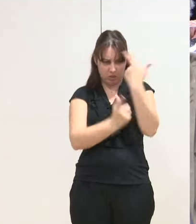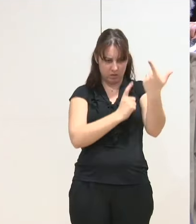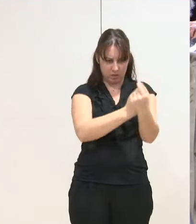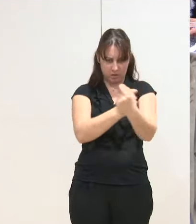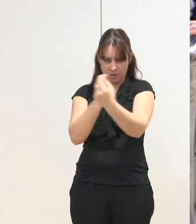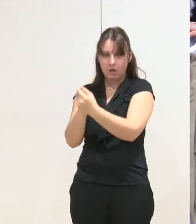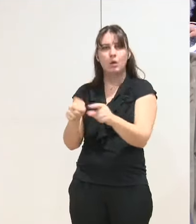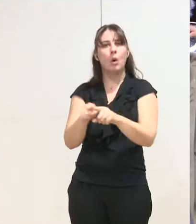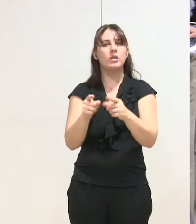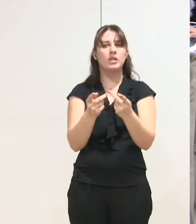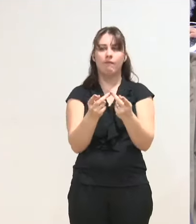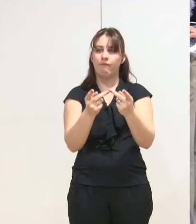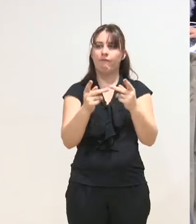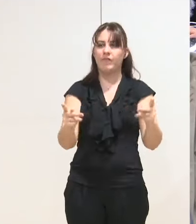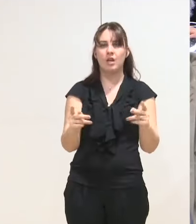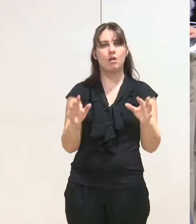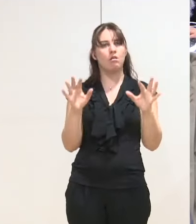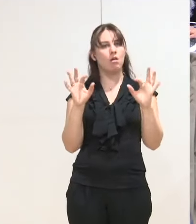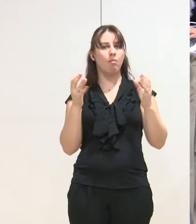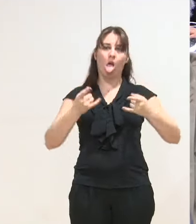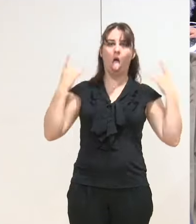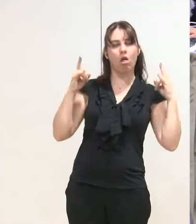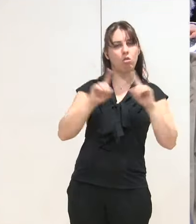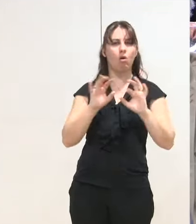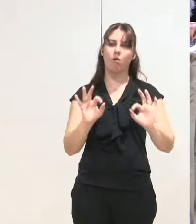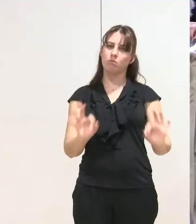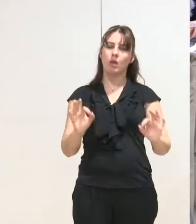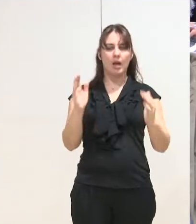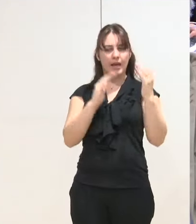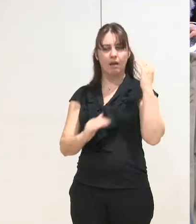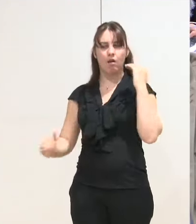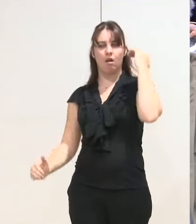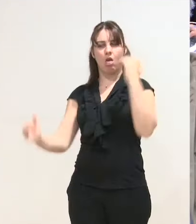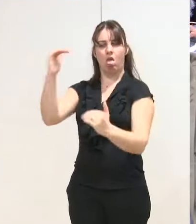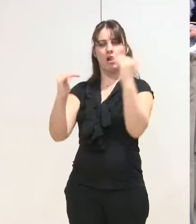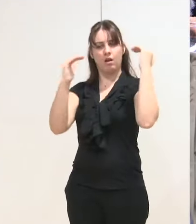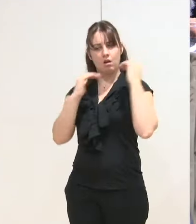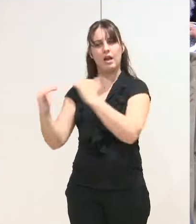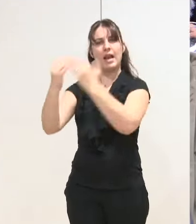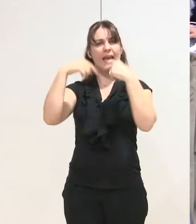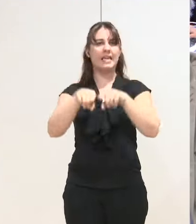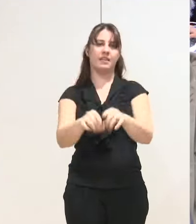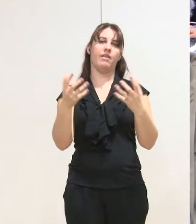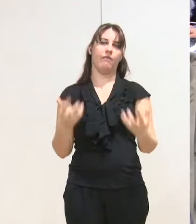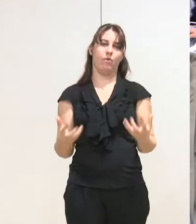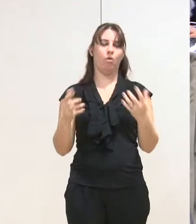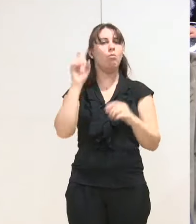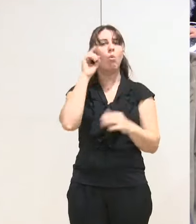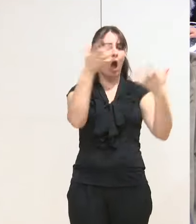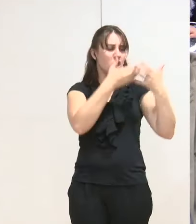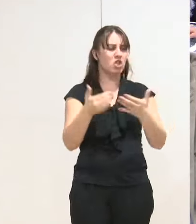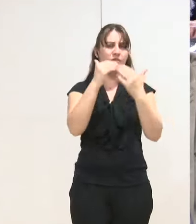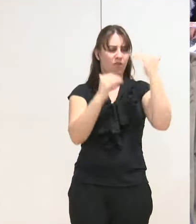de sobriété et plus d'équité car au-delà de l'équilibre des chiffres il